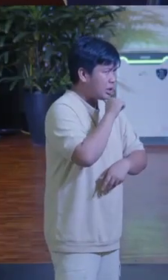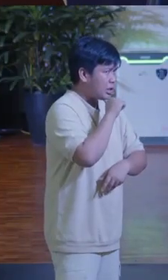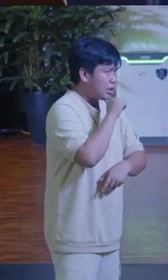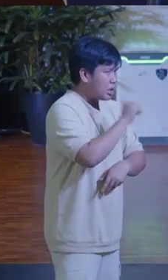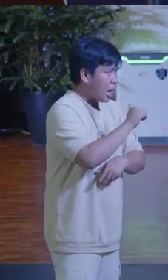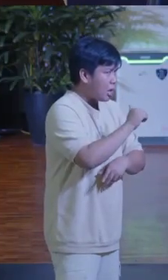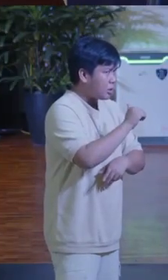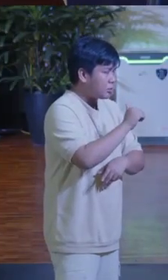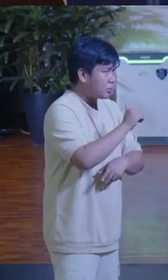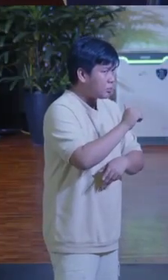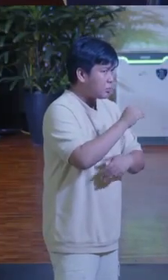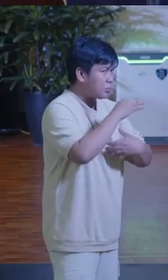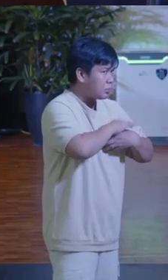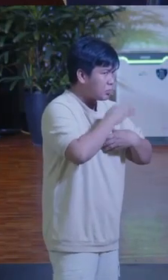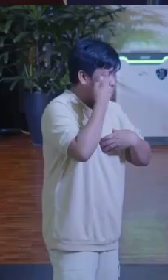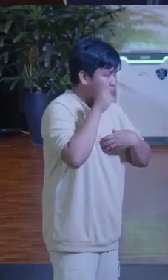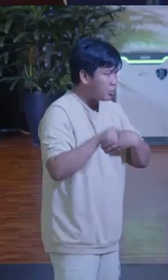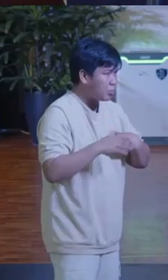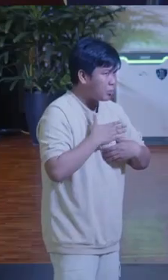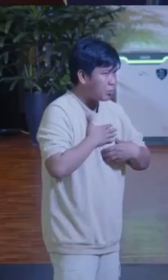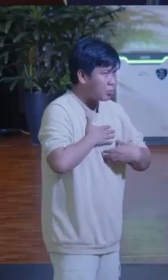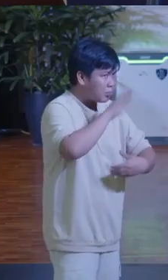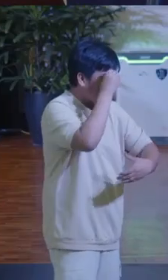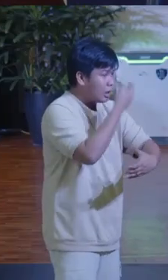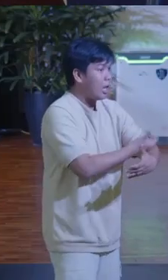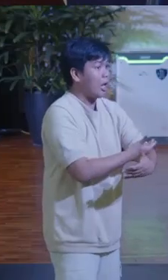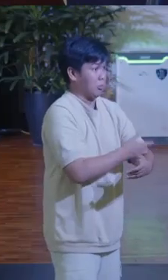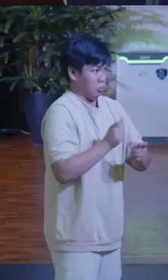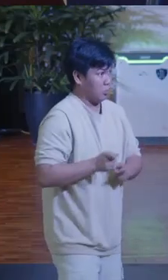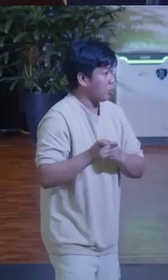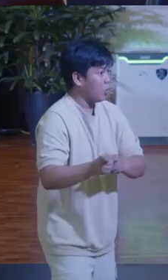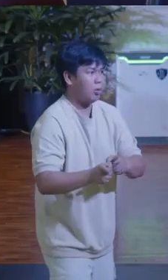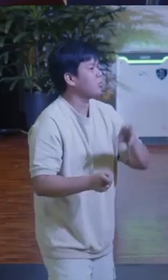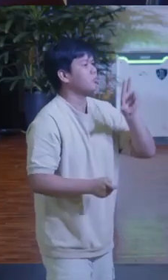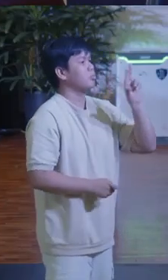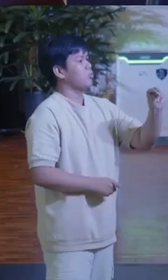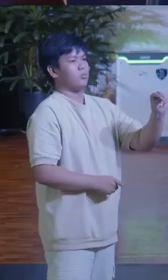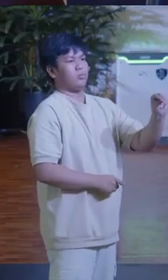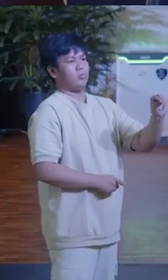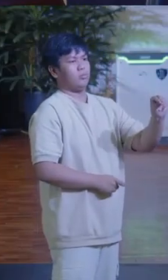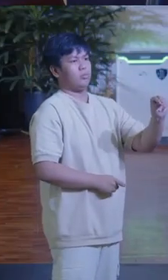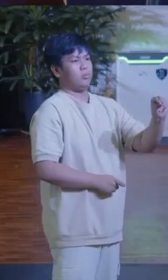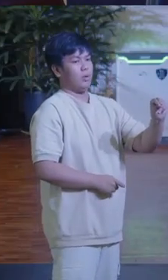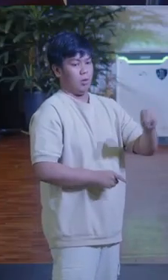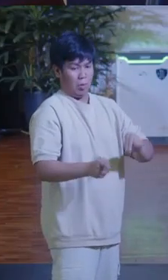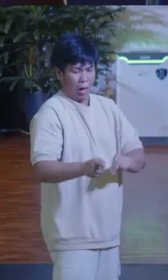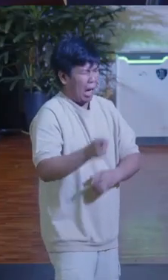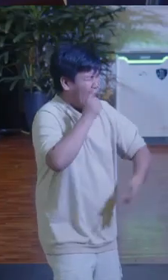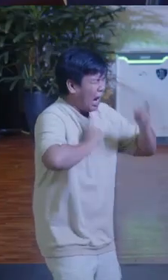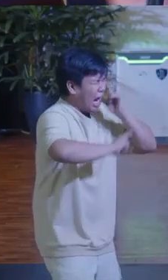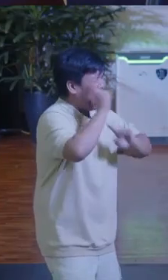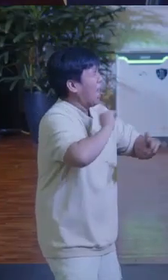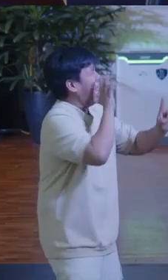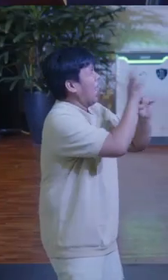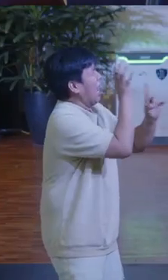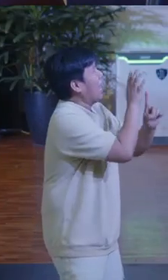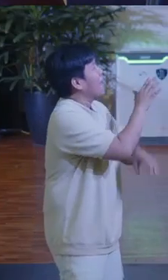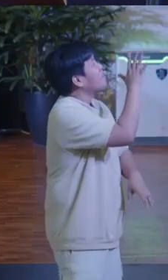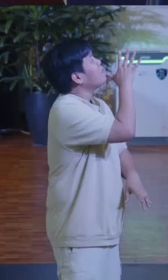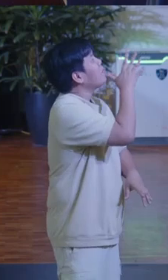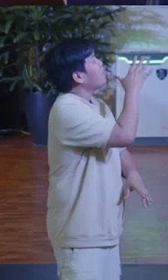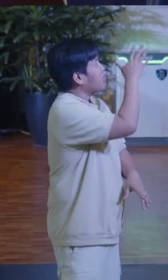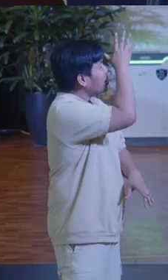walang mangyayari. Kaya naman, kapag siya, sa kagandaang loob ng kanyang magulang,